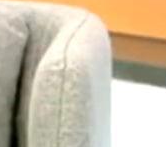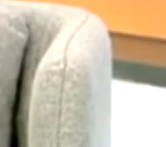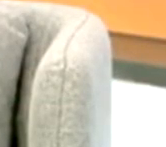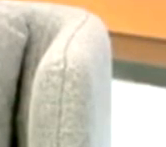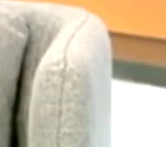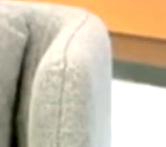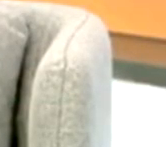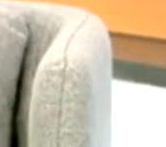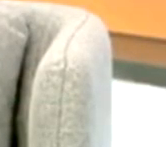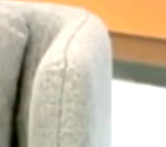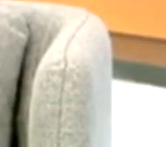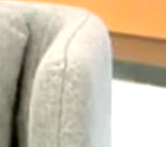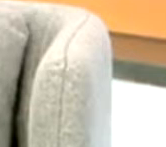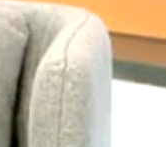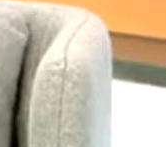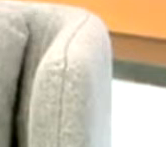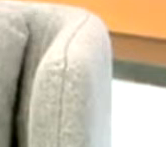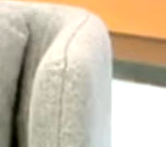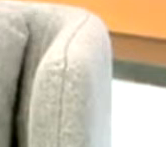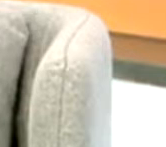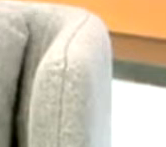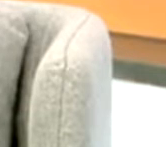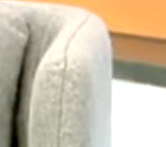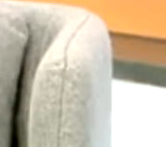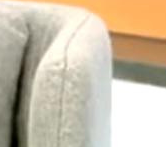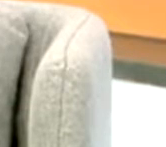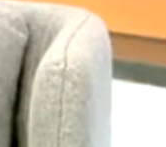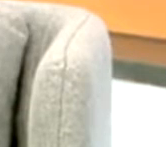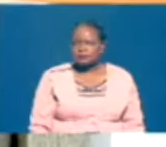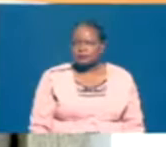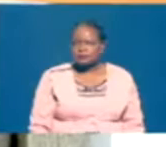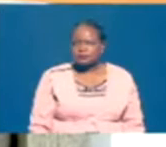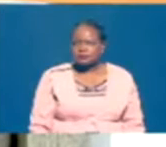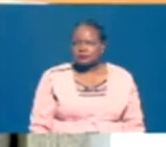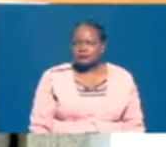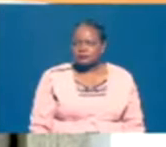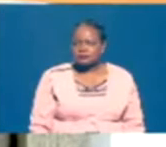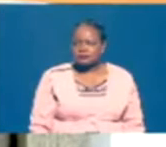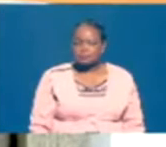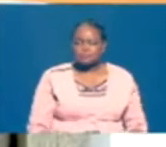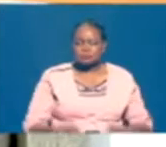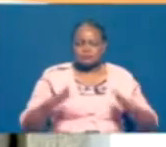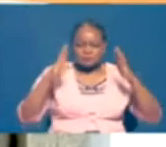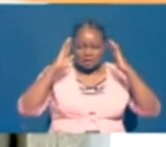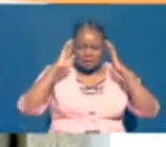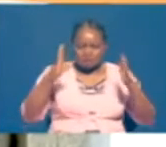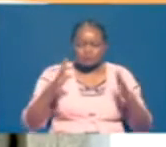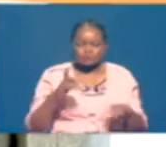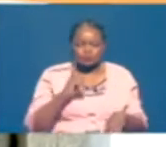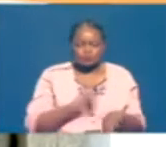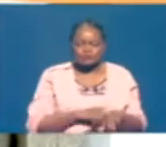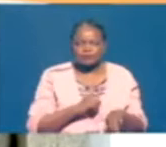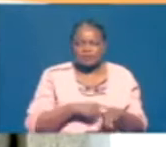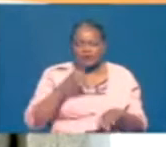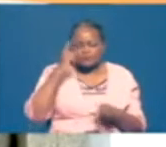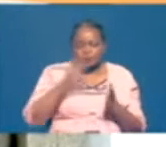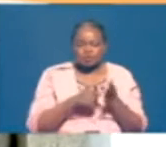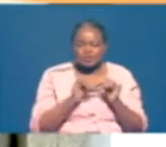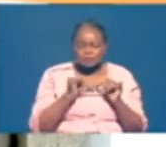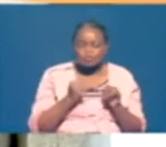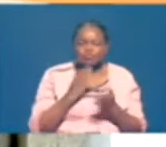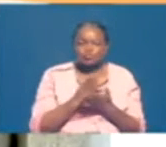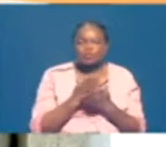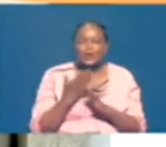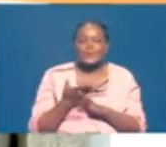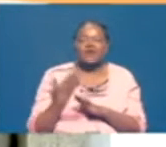Naam, hujambo mtazamaji, karibu kwenye awamu ya pili ambapo sasa hivi ni wakati wa tamrini, na bila shaka kama nilivyokuwa nimekudokezea